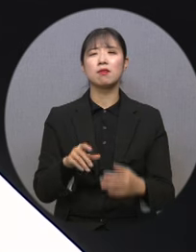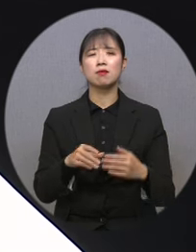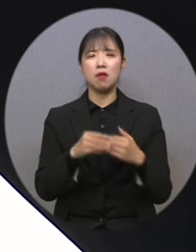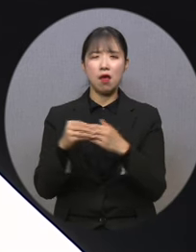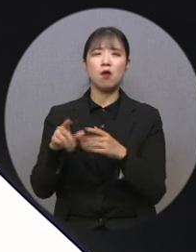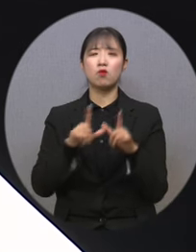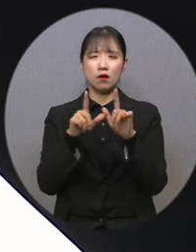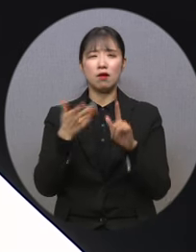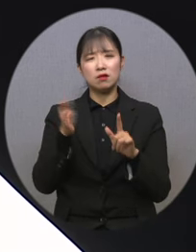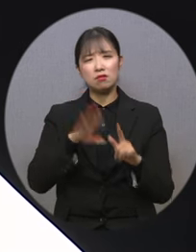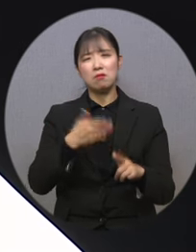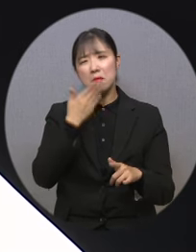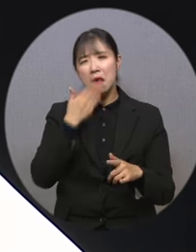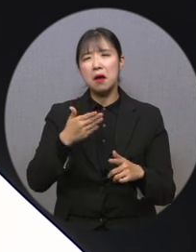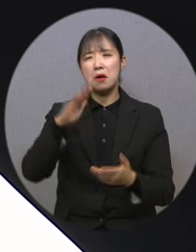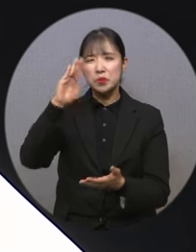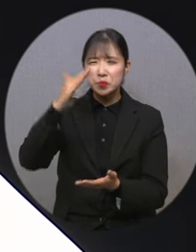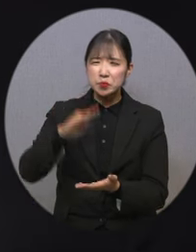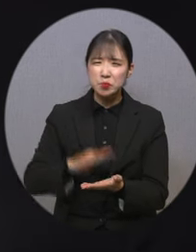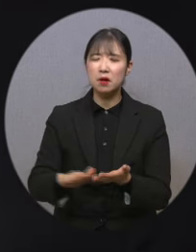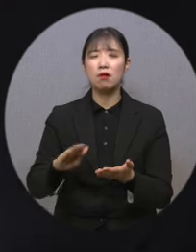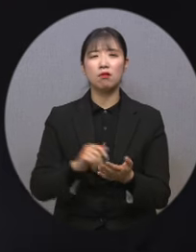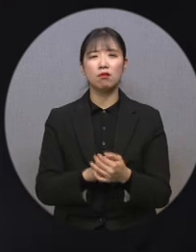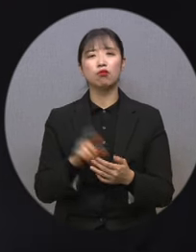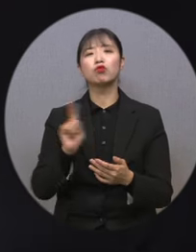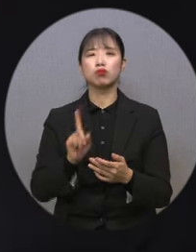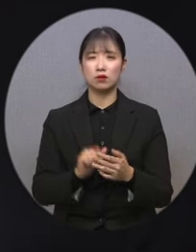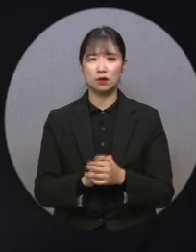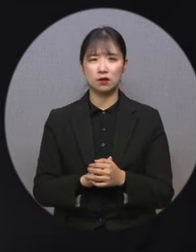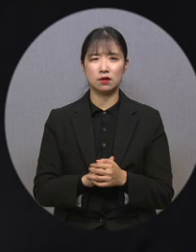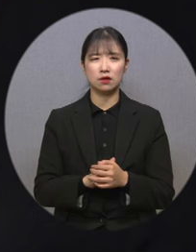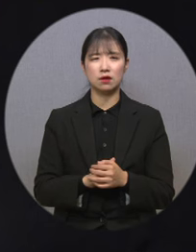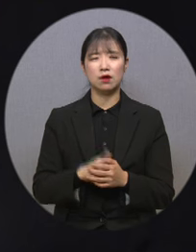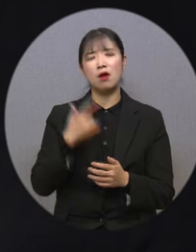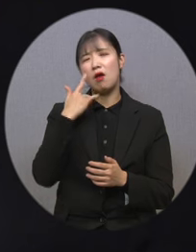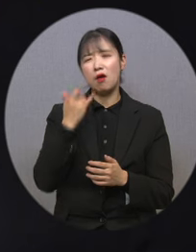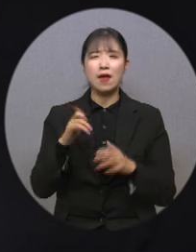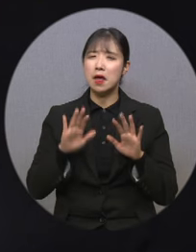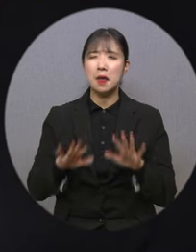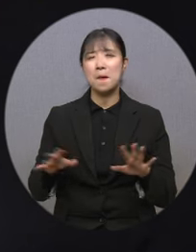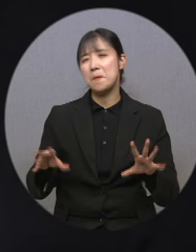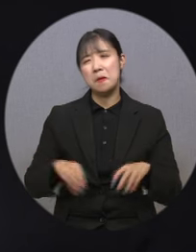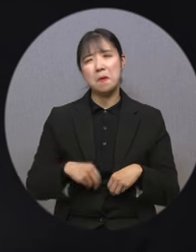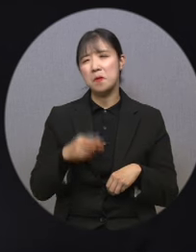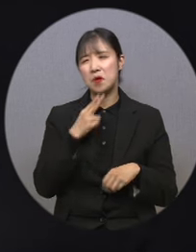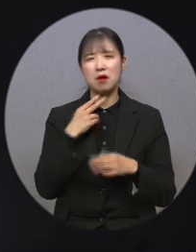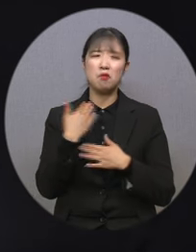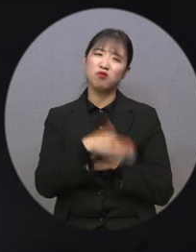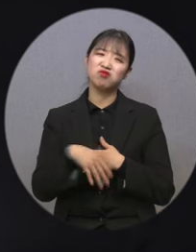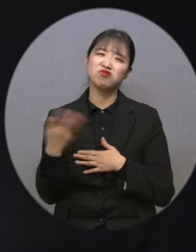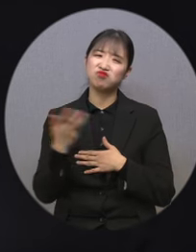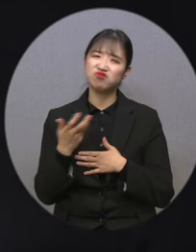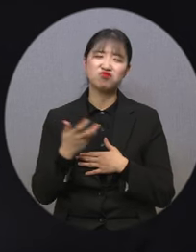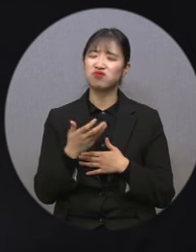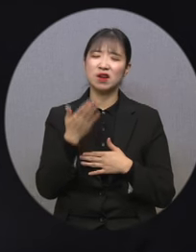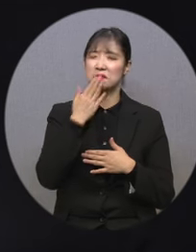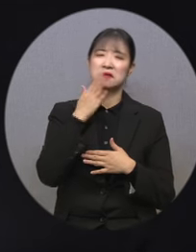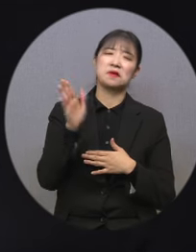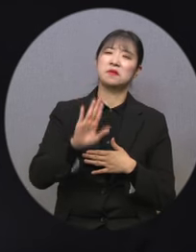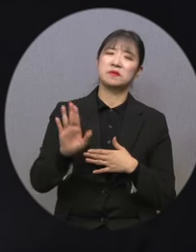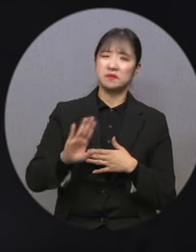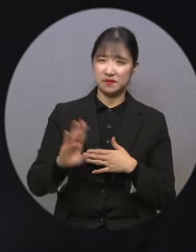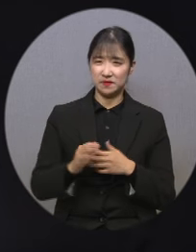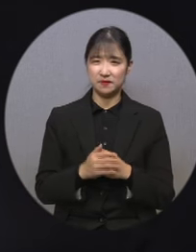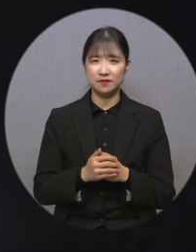때거리가 떨어져 가고 쌀이 떨어져 가면은 뭐를 하는지 압니까? 엄마는 요새 밥맛이 없다. 몸이 어디가 아픈지 밥맛이 없어 밥을